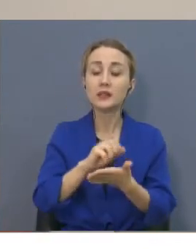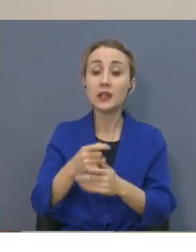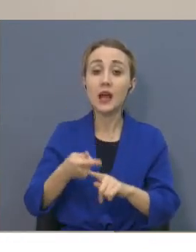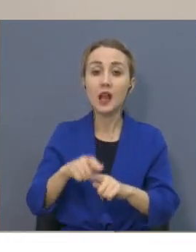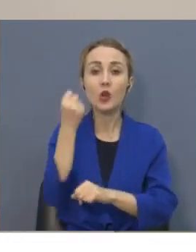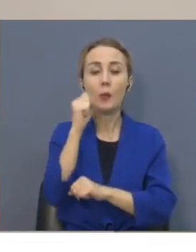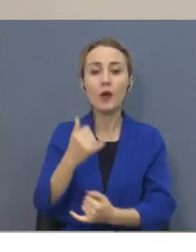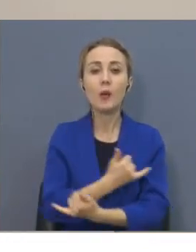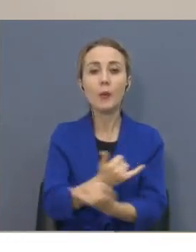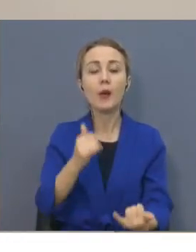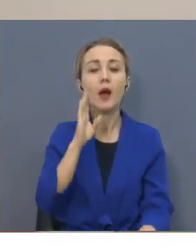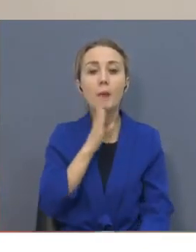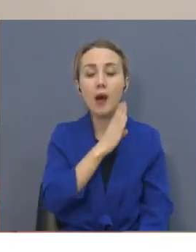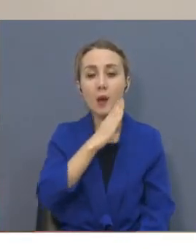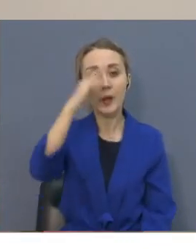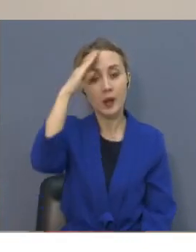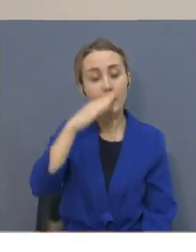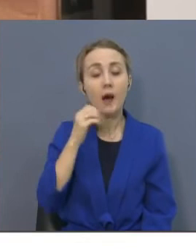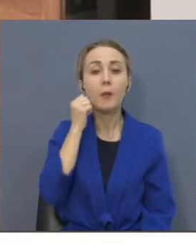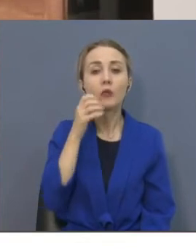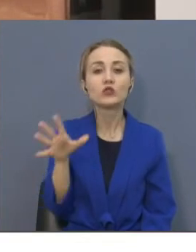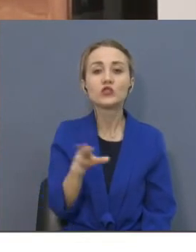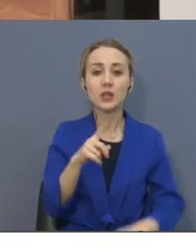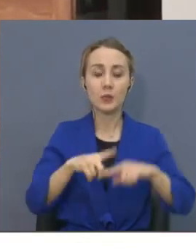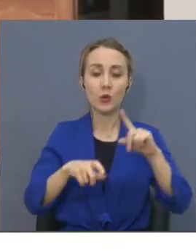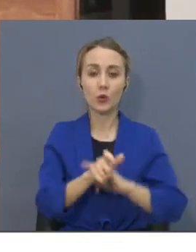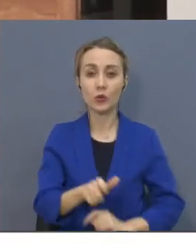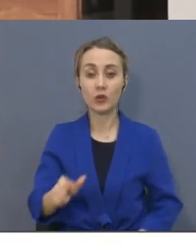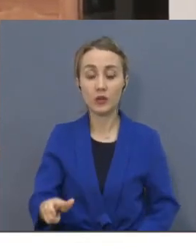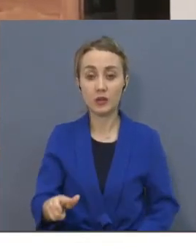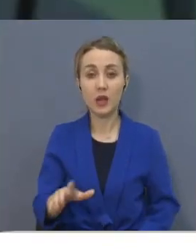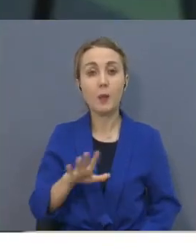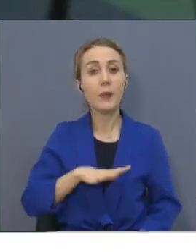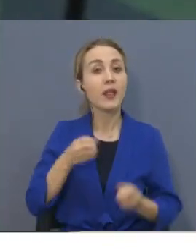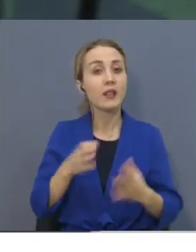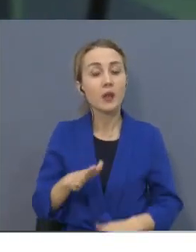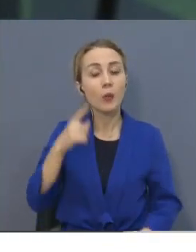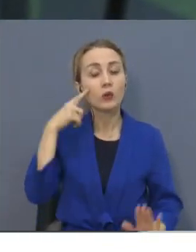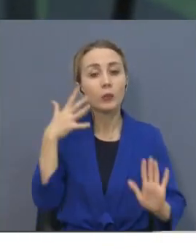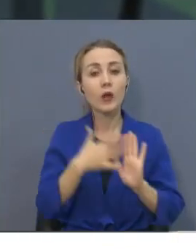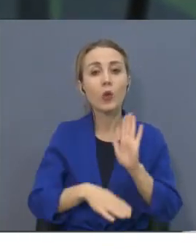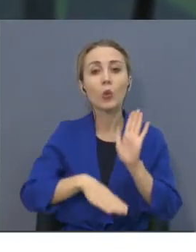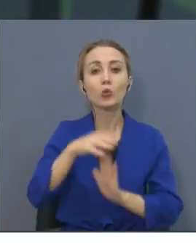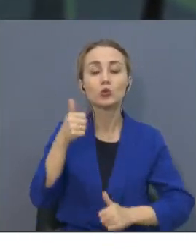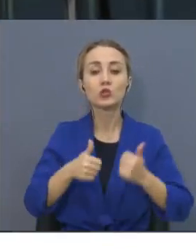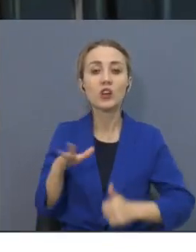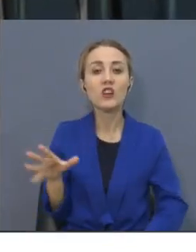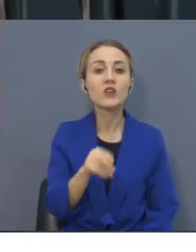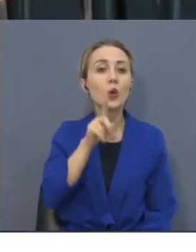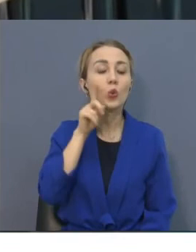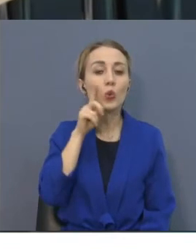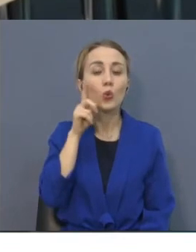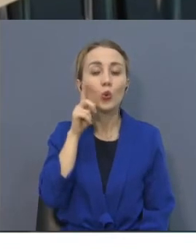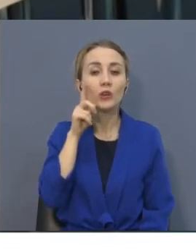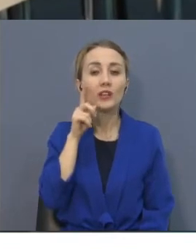я посвящаю маме, отцу, бабушке и всем родным. По словам организаторов, было непросто определить лучших в конкурсе. Все юные чтецы